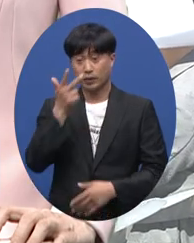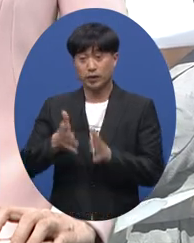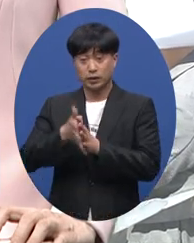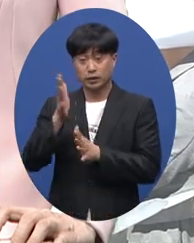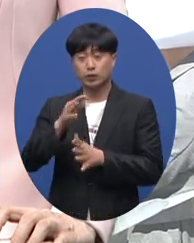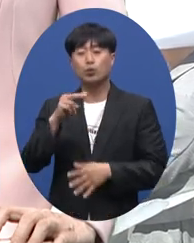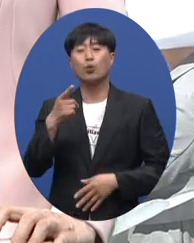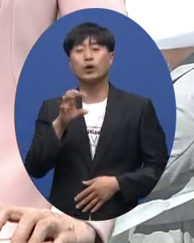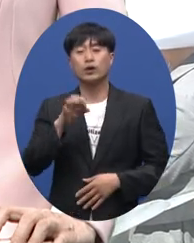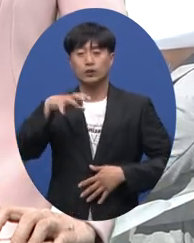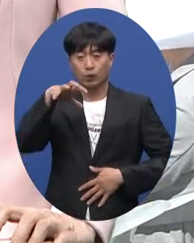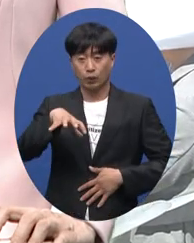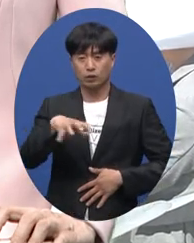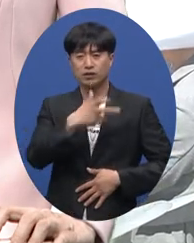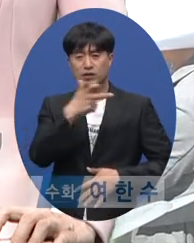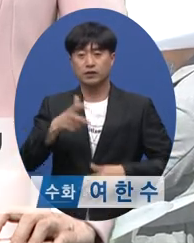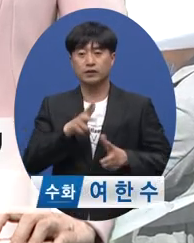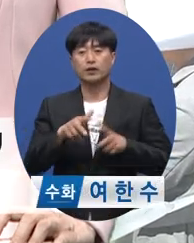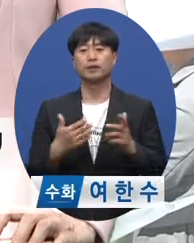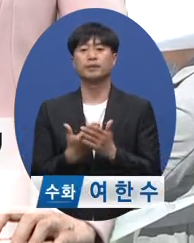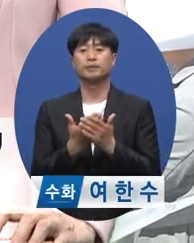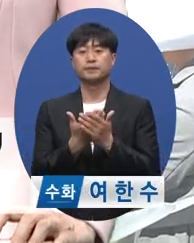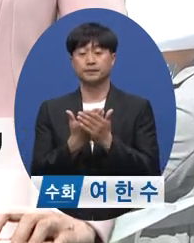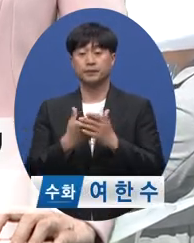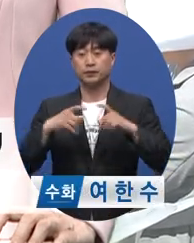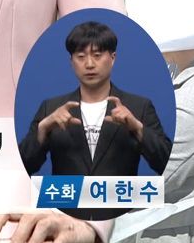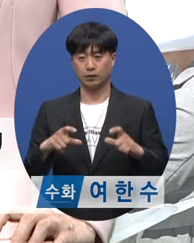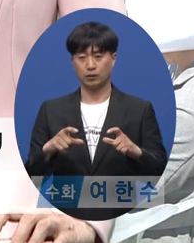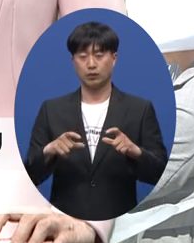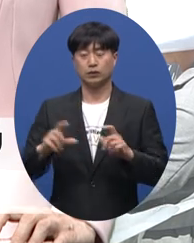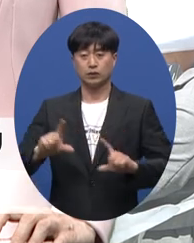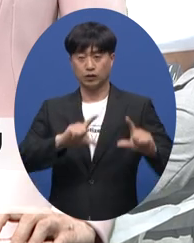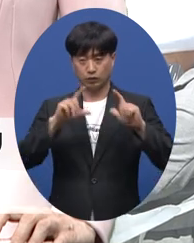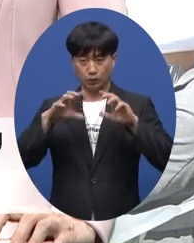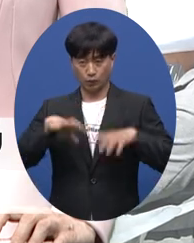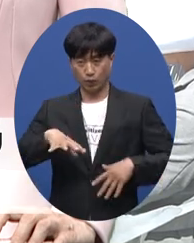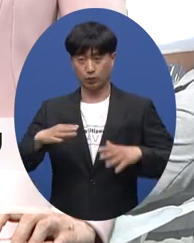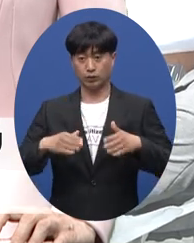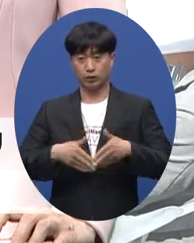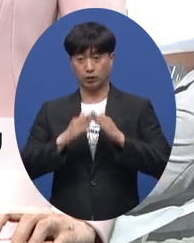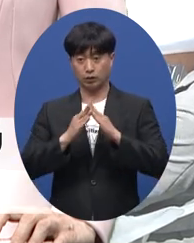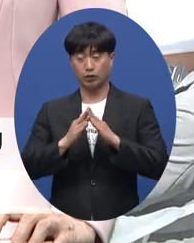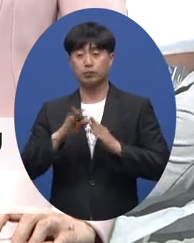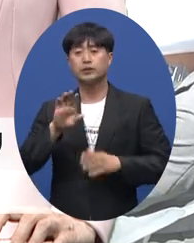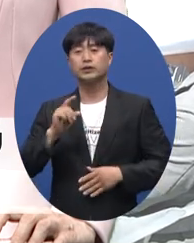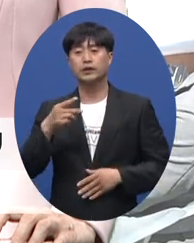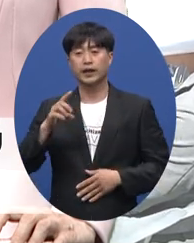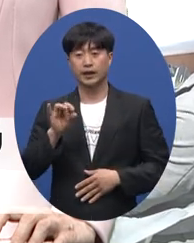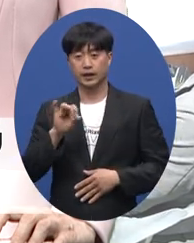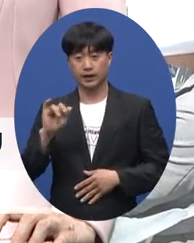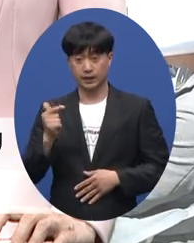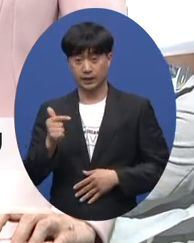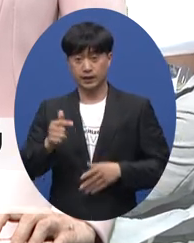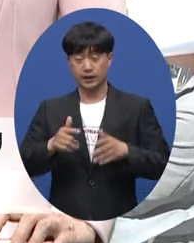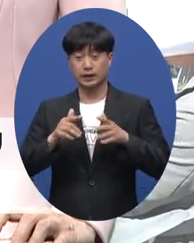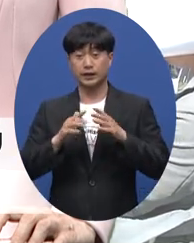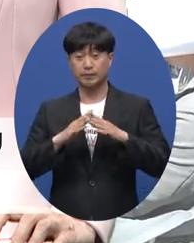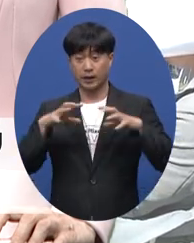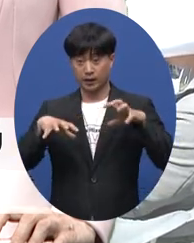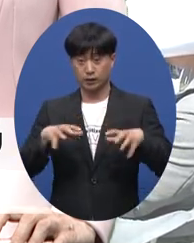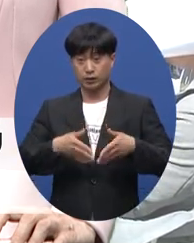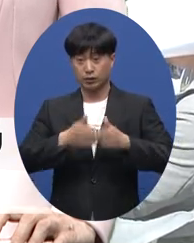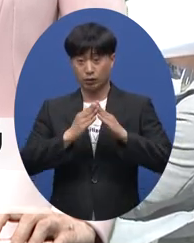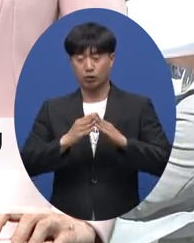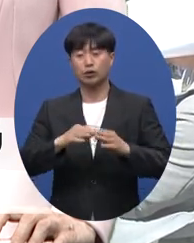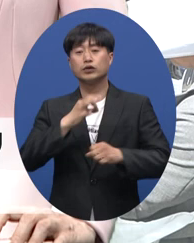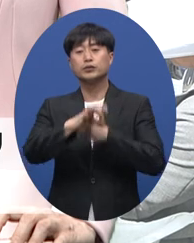평택시 도일동 일대 대규모 산업단지와 주거시설을 조성하는 브레인시티 조성 사업이 10년 표류 끝에 마침내 첫